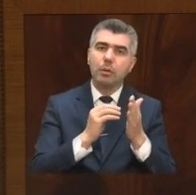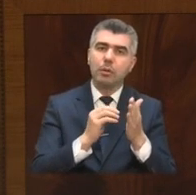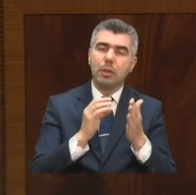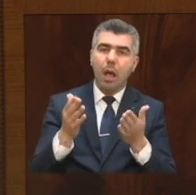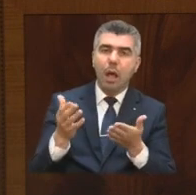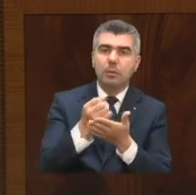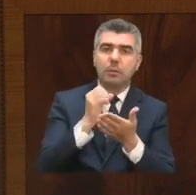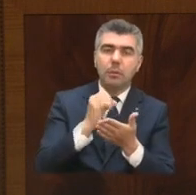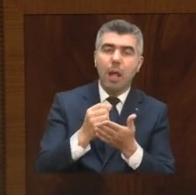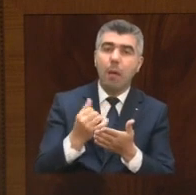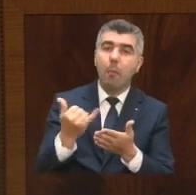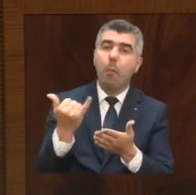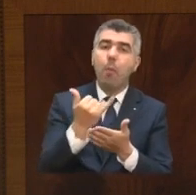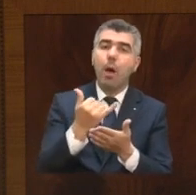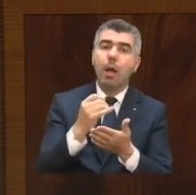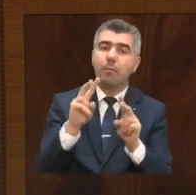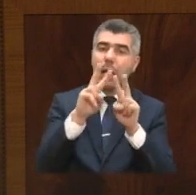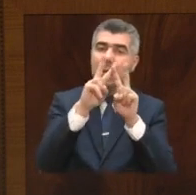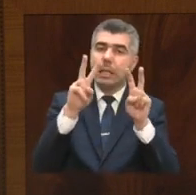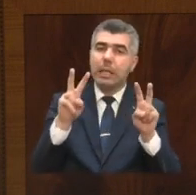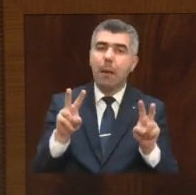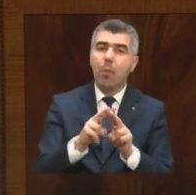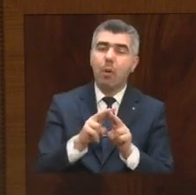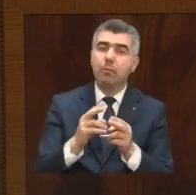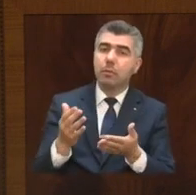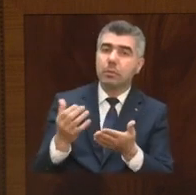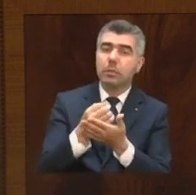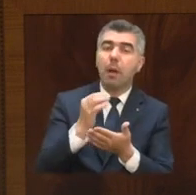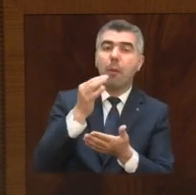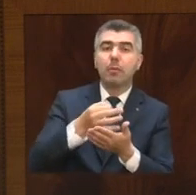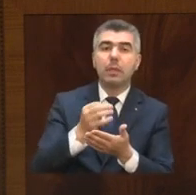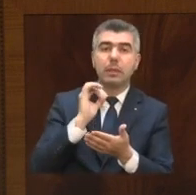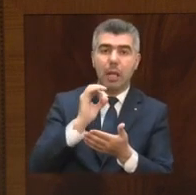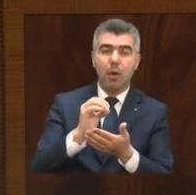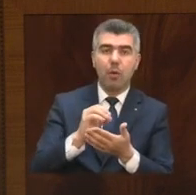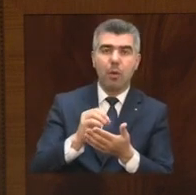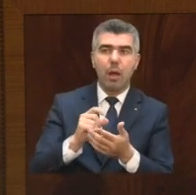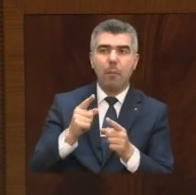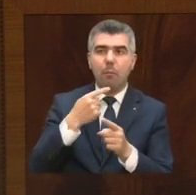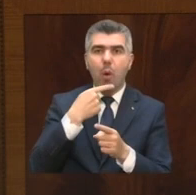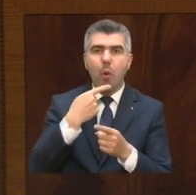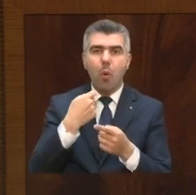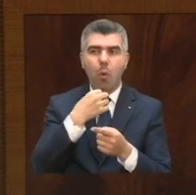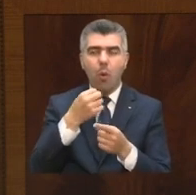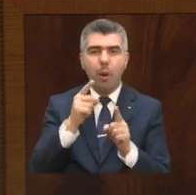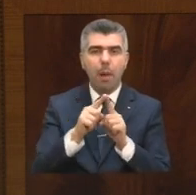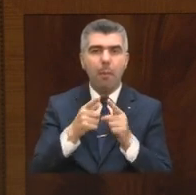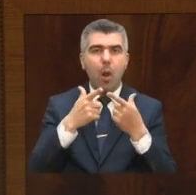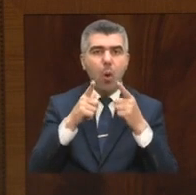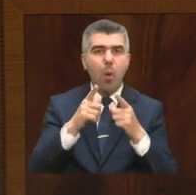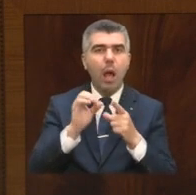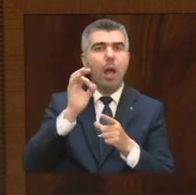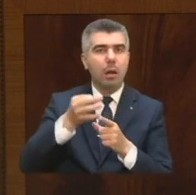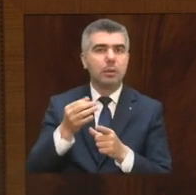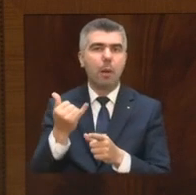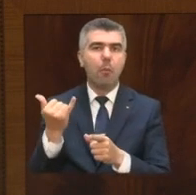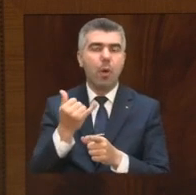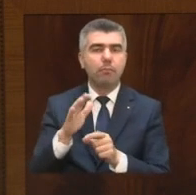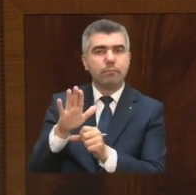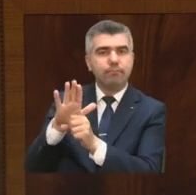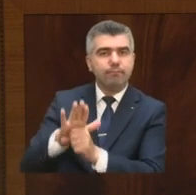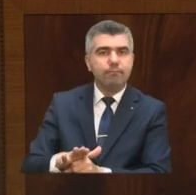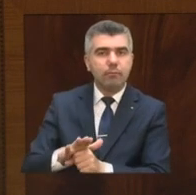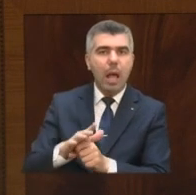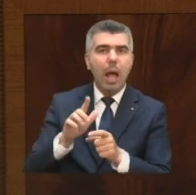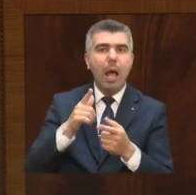شرطا التخرج في كل تخصصات نحن لسنا ضد الانفتاح على لغات العلم ولكن ضد اقصاء اللغه